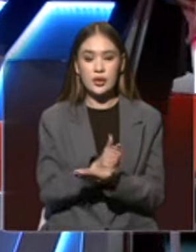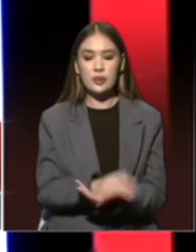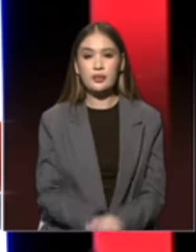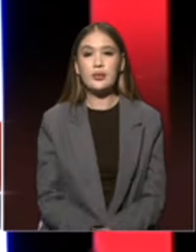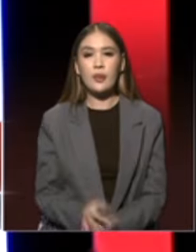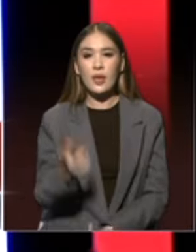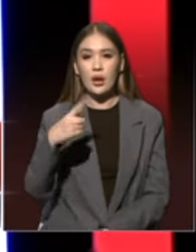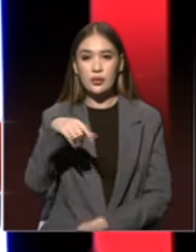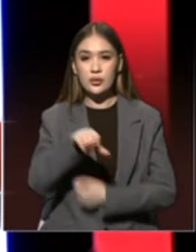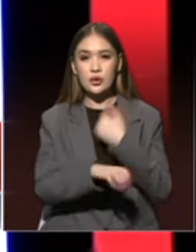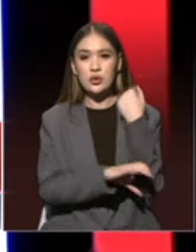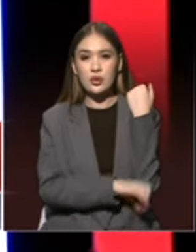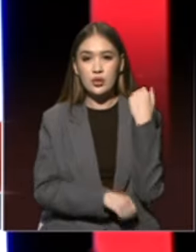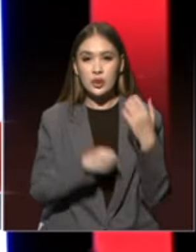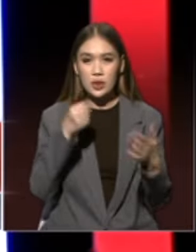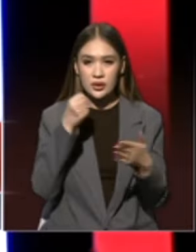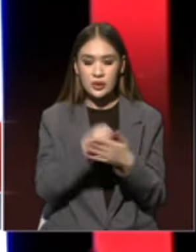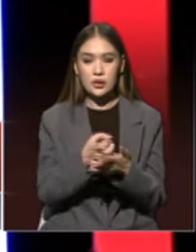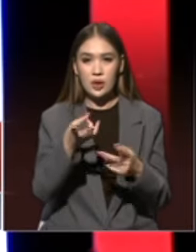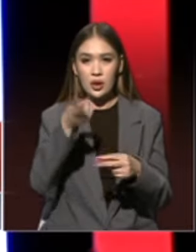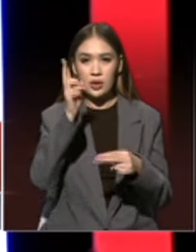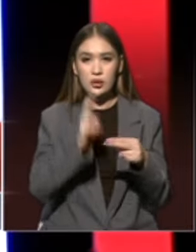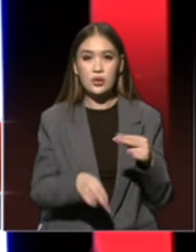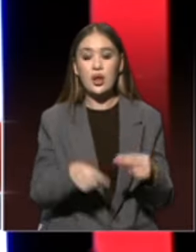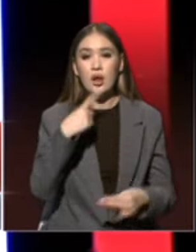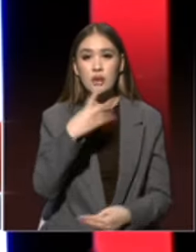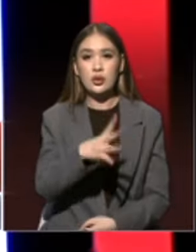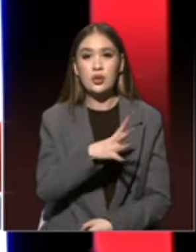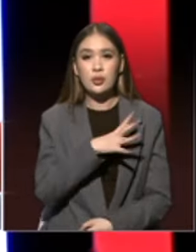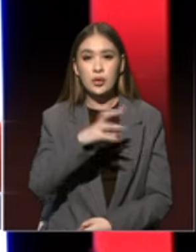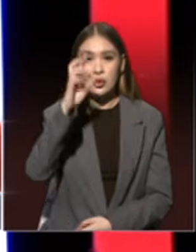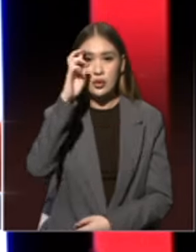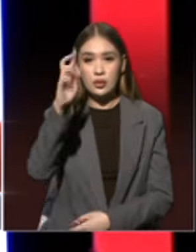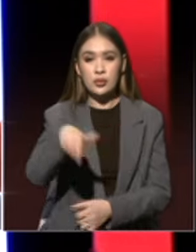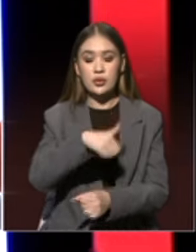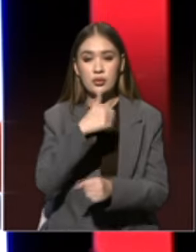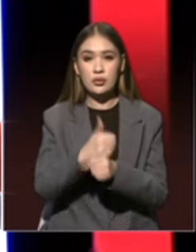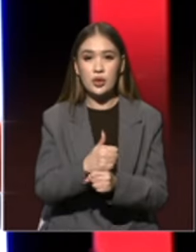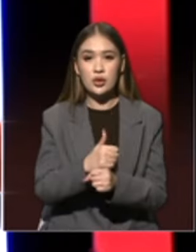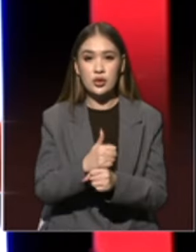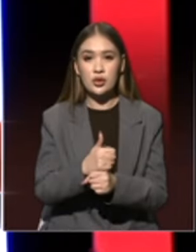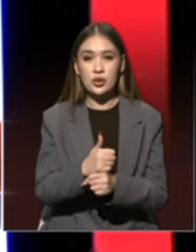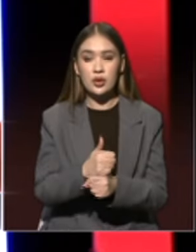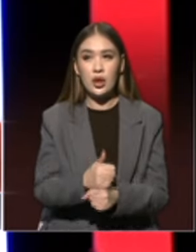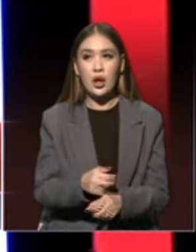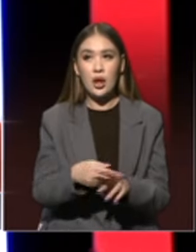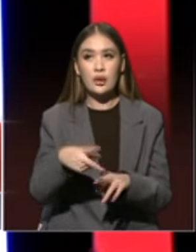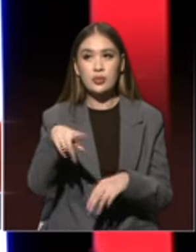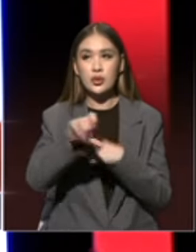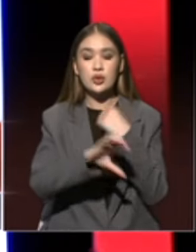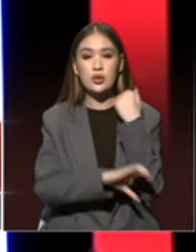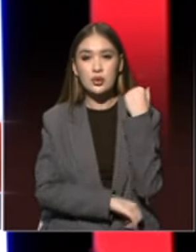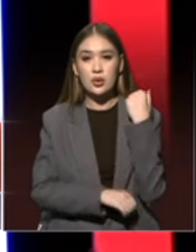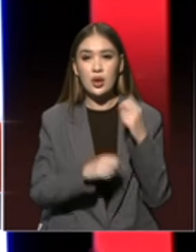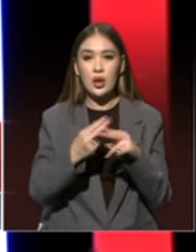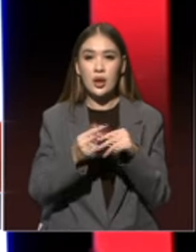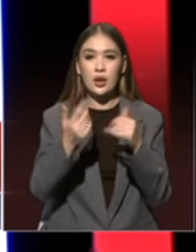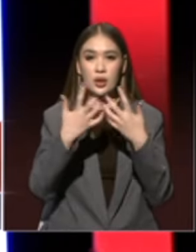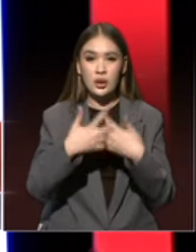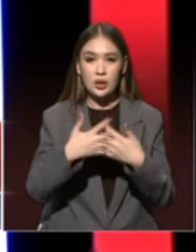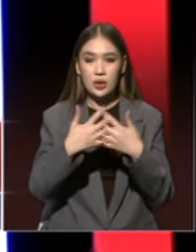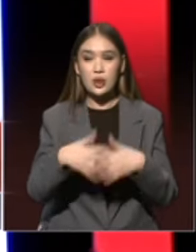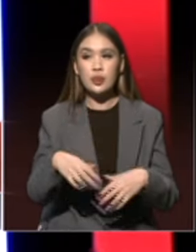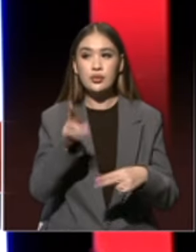соңына дейін есеп бітірілуі керек деп отыр. Түспей тұр ғой. Марат мырза, үкімет басшысы айтып отыр ғой, Бектенов мырза. Аптаның соңына дейін есеп қисап бітуі керек